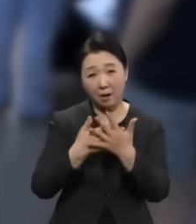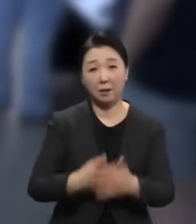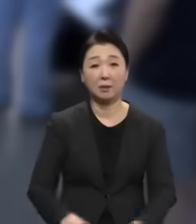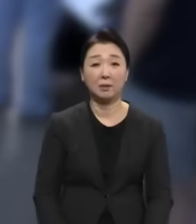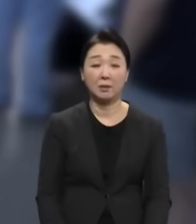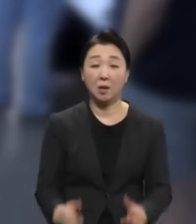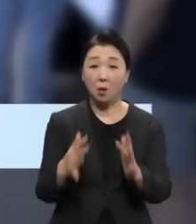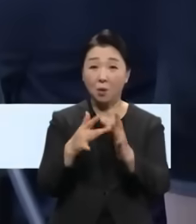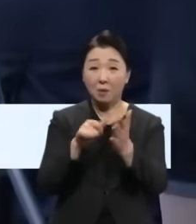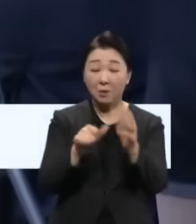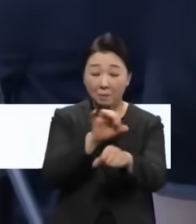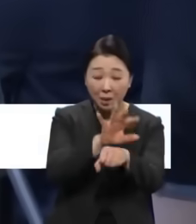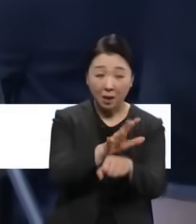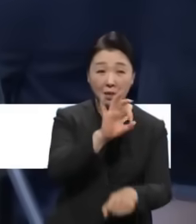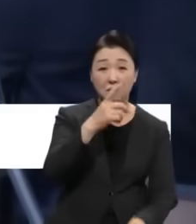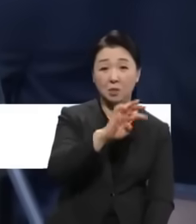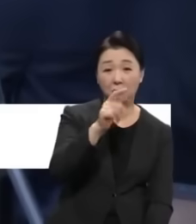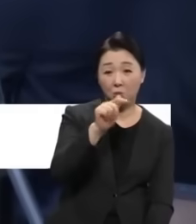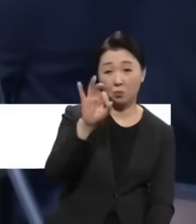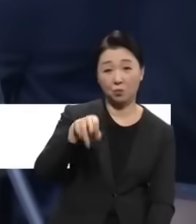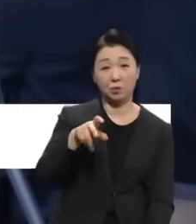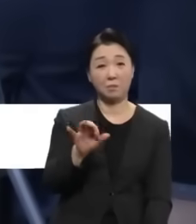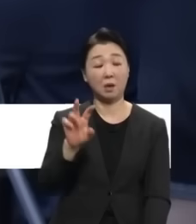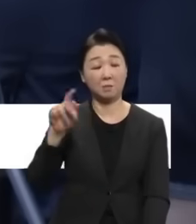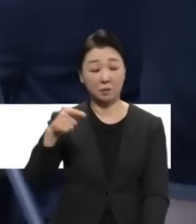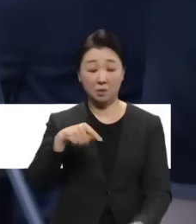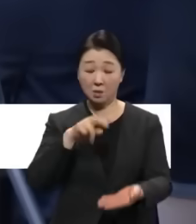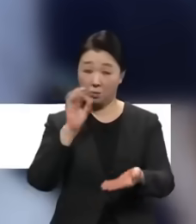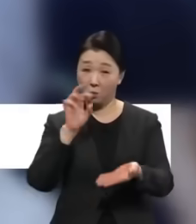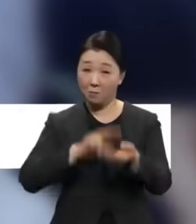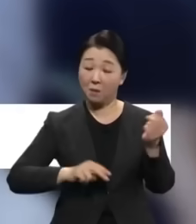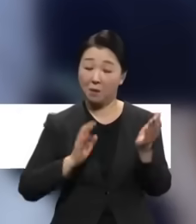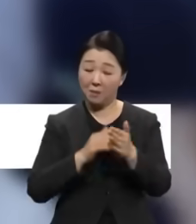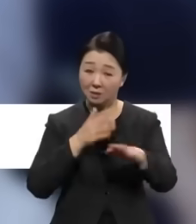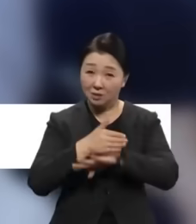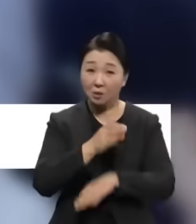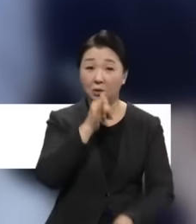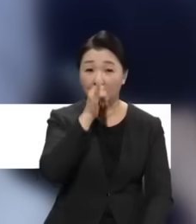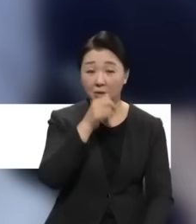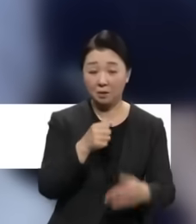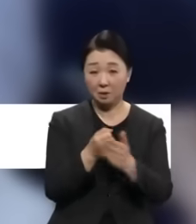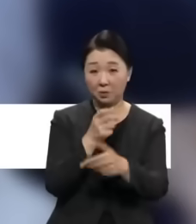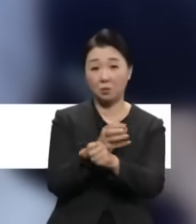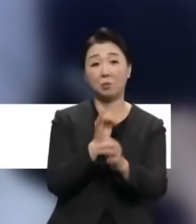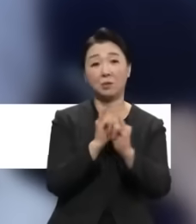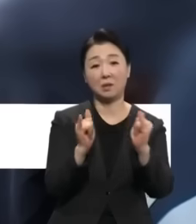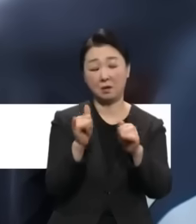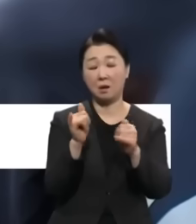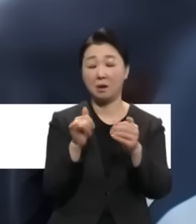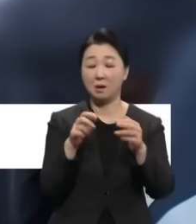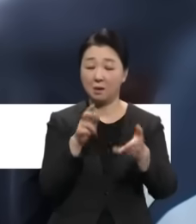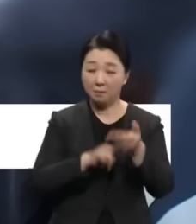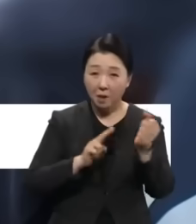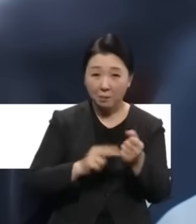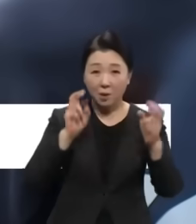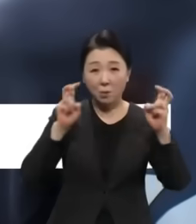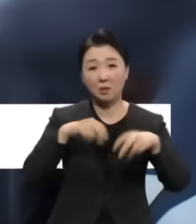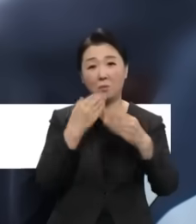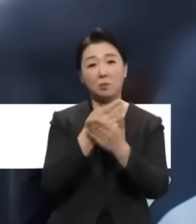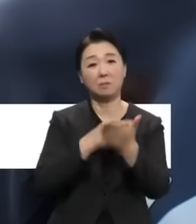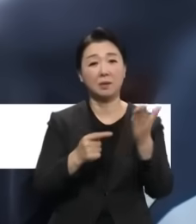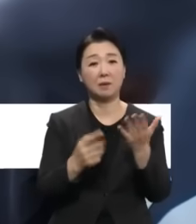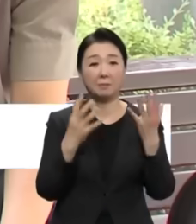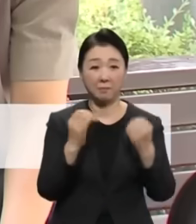온라인 쇼핑몰 티몬과 유메프에서 판매 대금 정산이 줄줄이 늦어지면서 소비자들과 판매사들 피해가 잇따르고